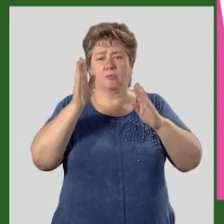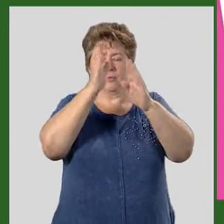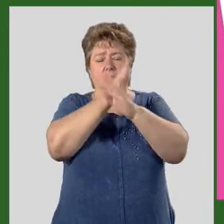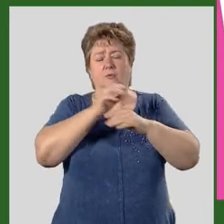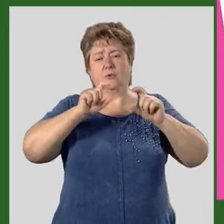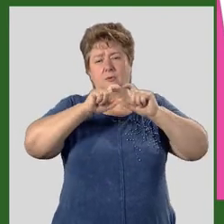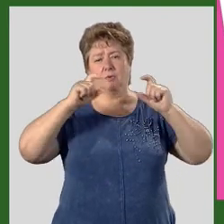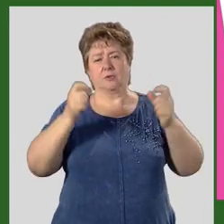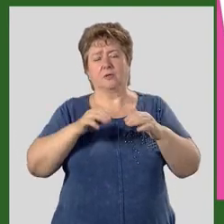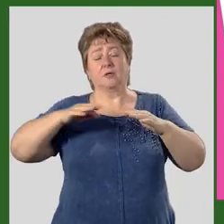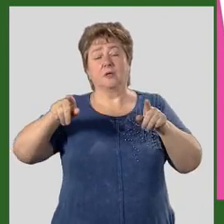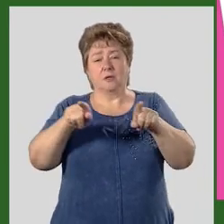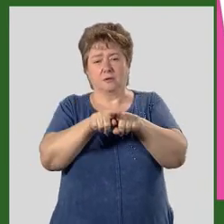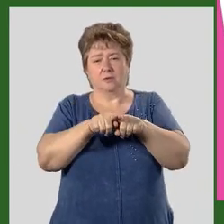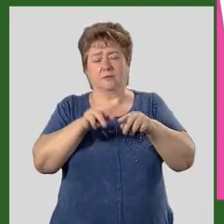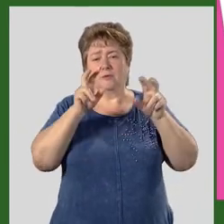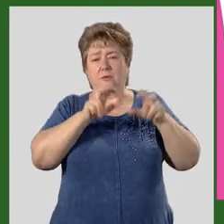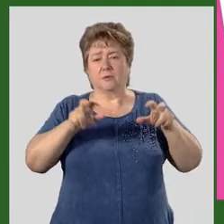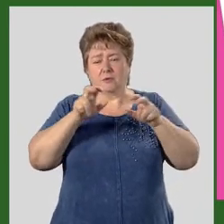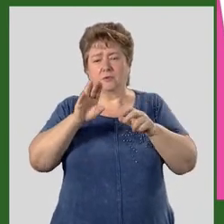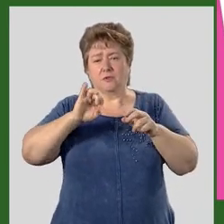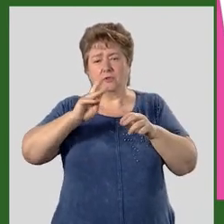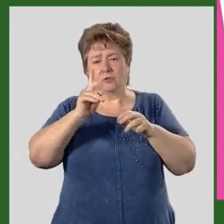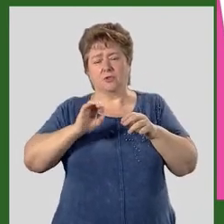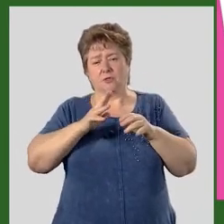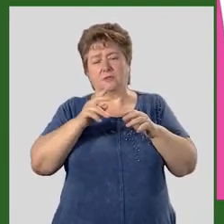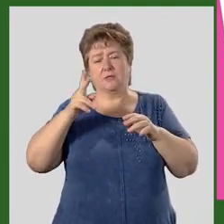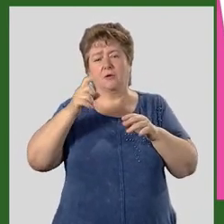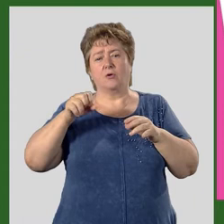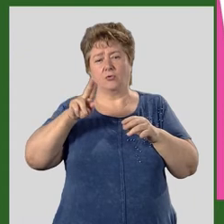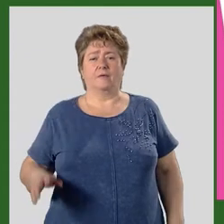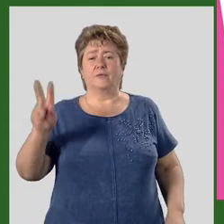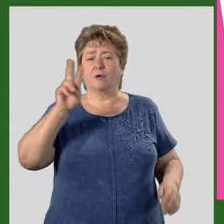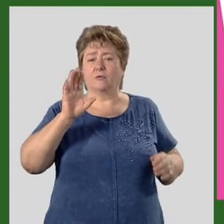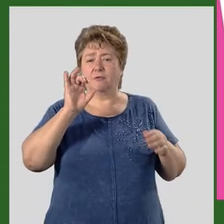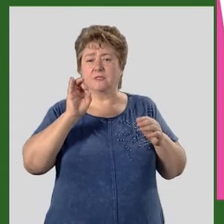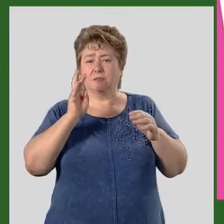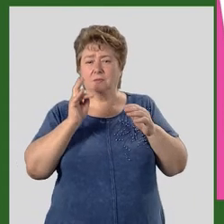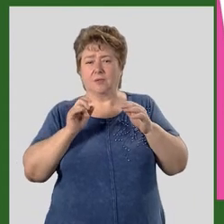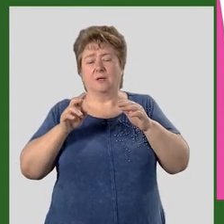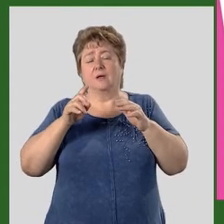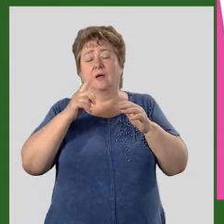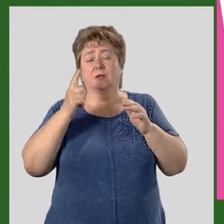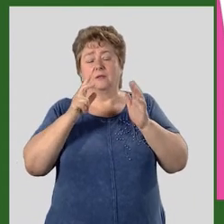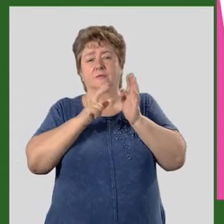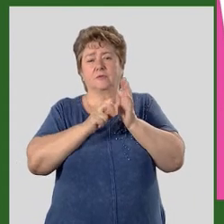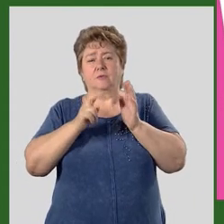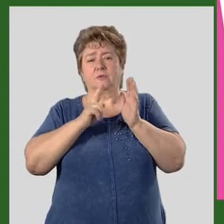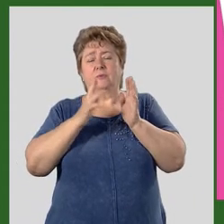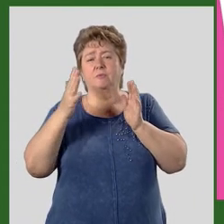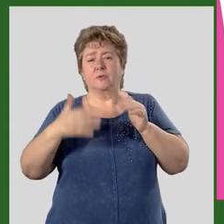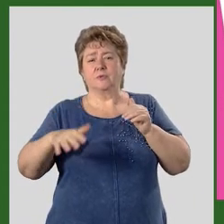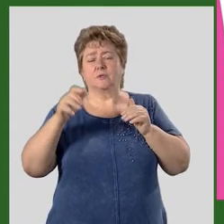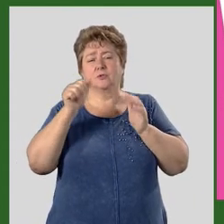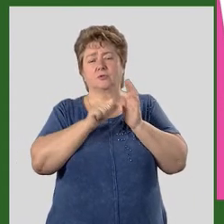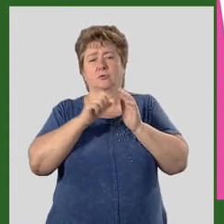природные пояса, а также исследовал Тяньшанские ледники. 2 сентября